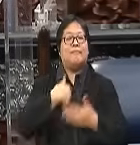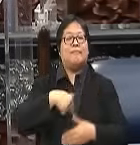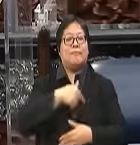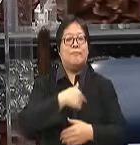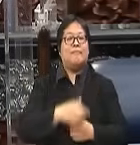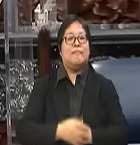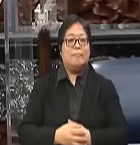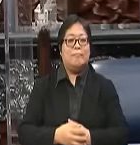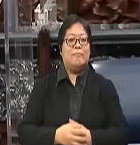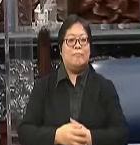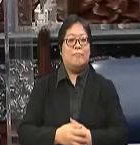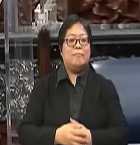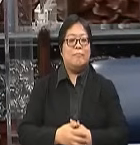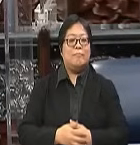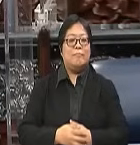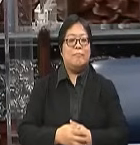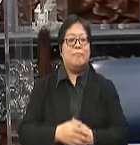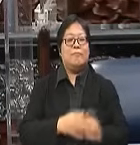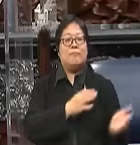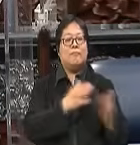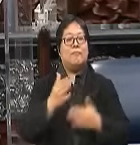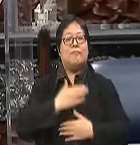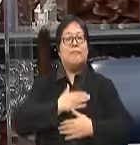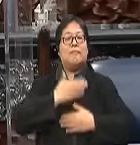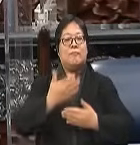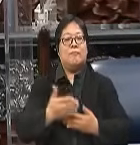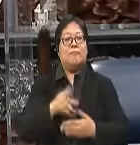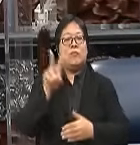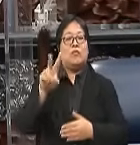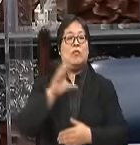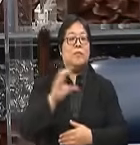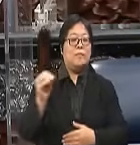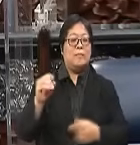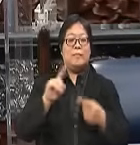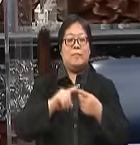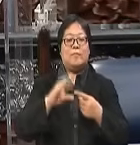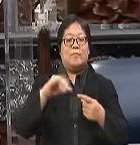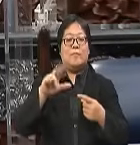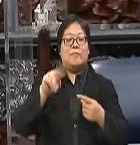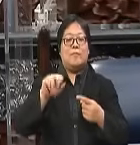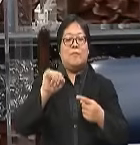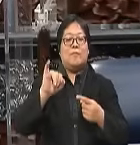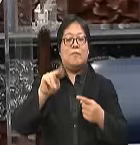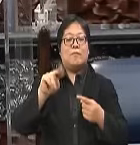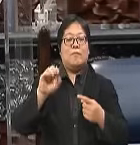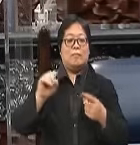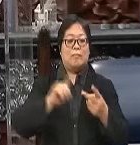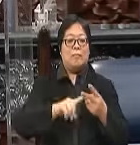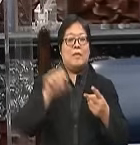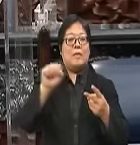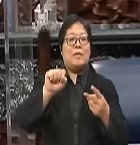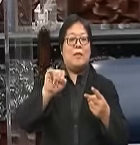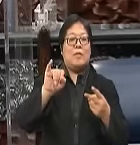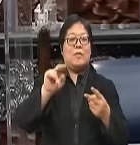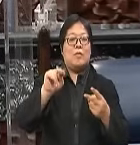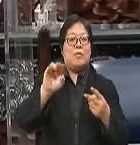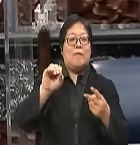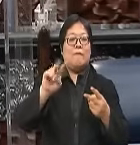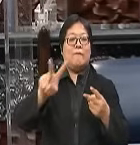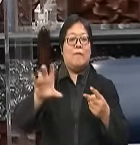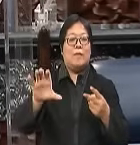itu disamping komitmen gue Serikat yaitu fansign no dan juga Sanur X untuk